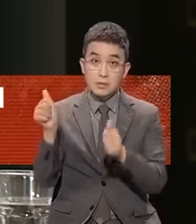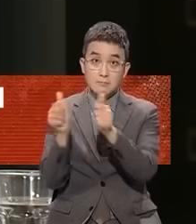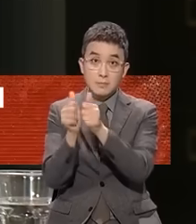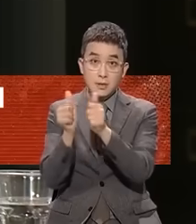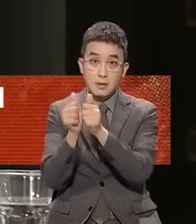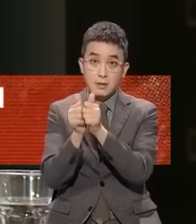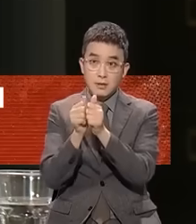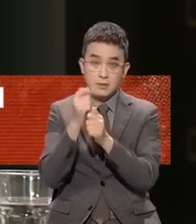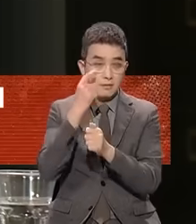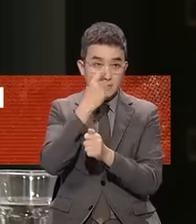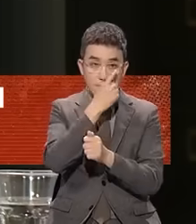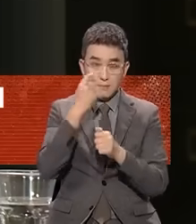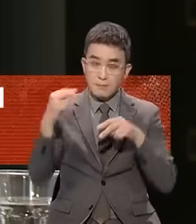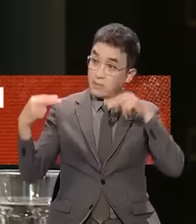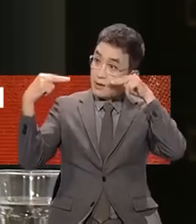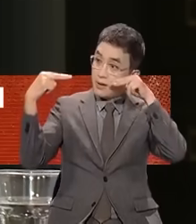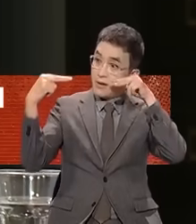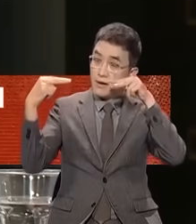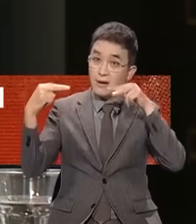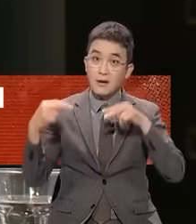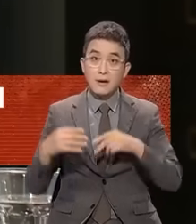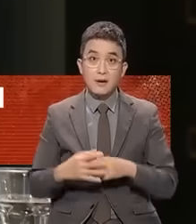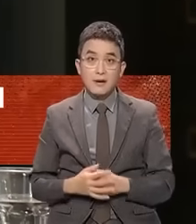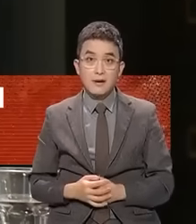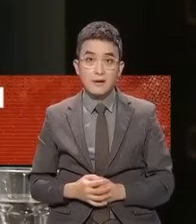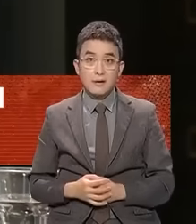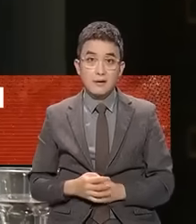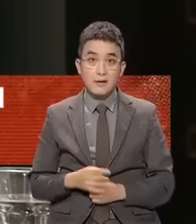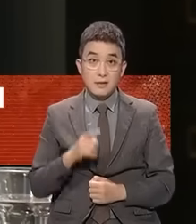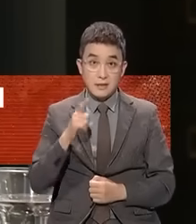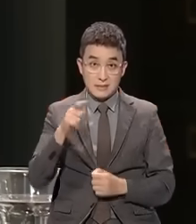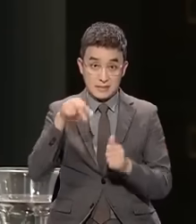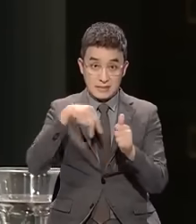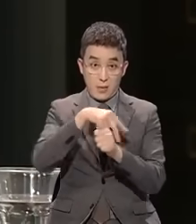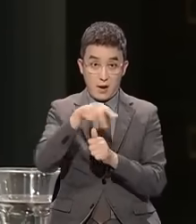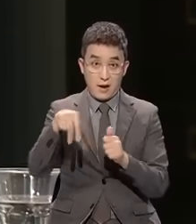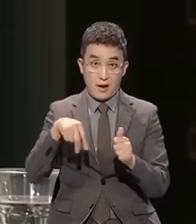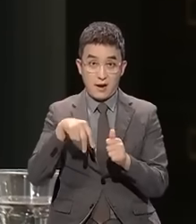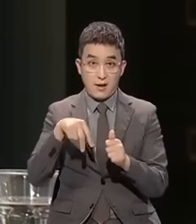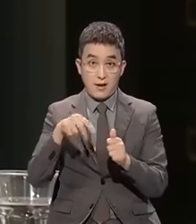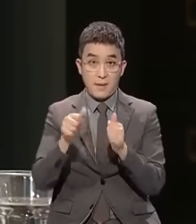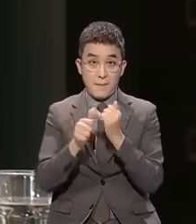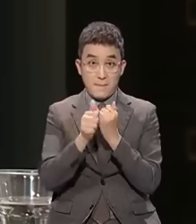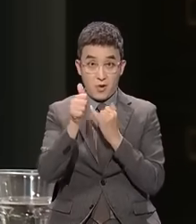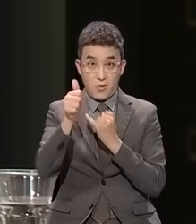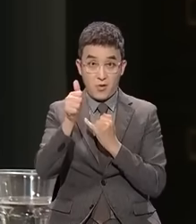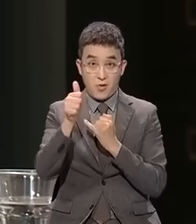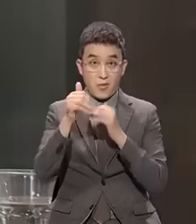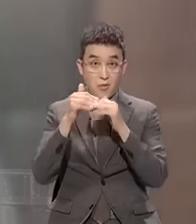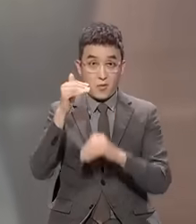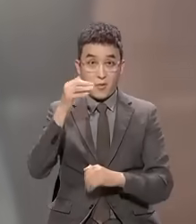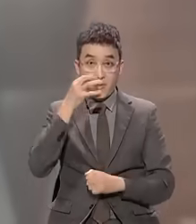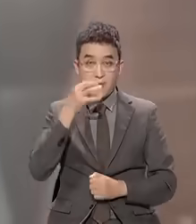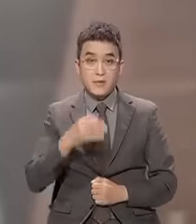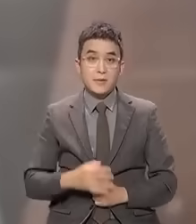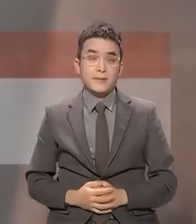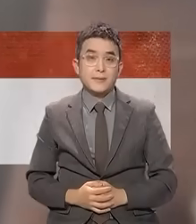처음 보는 남성과 눈이 탁 마주치게 된 겁니다. 직접 그 당시 상황 어땠는지 남편 얘기 직접 들어보시죠.